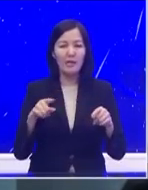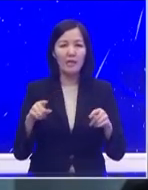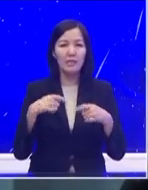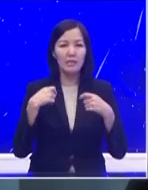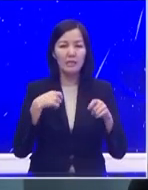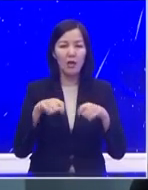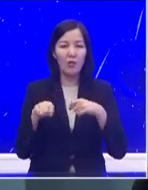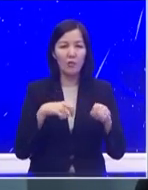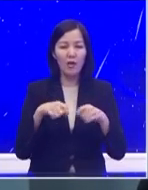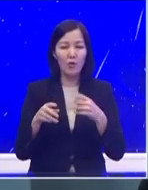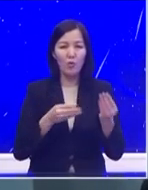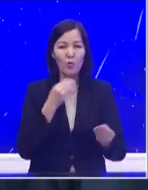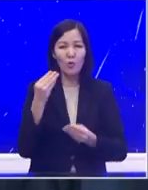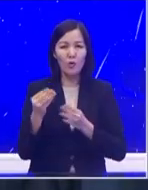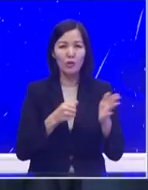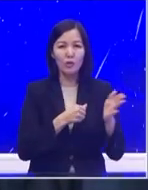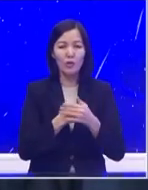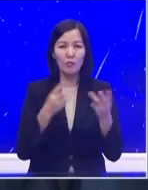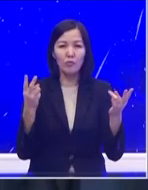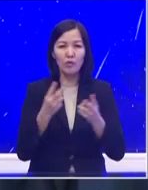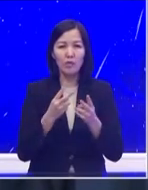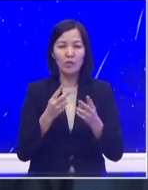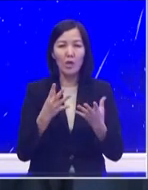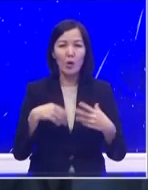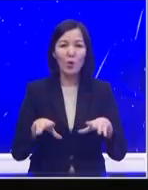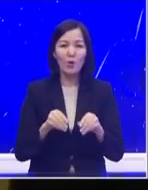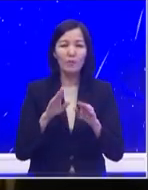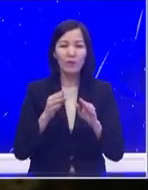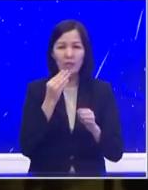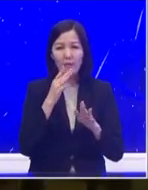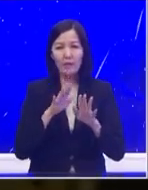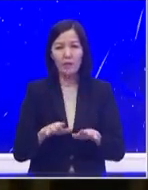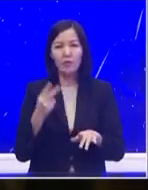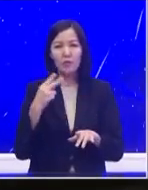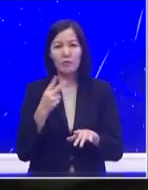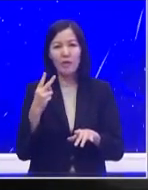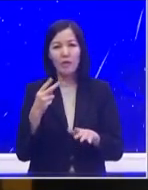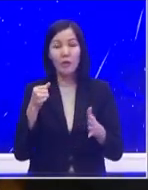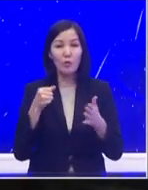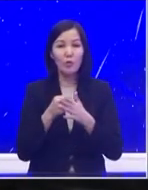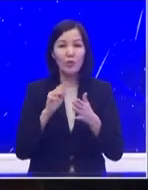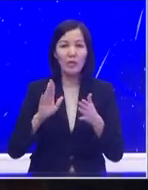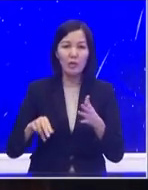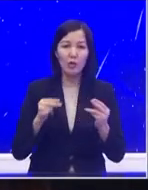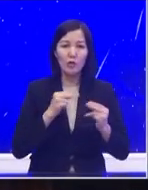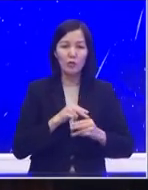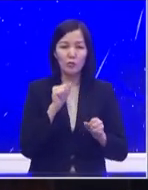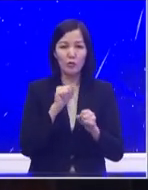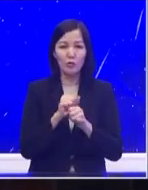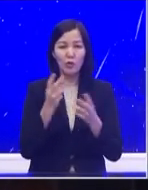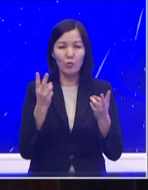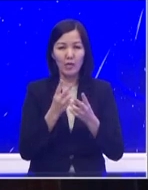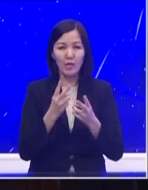және сауық орындары жабық тұруы. Ал қоғамдық тамақтану орындары 22:00-ден кейін жұмыстарын тоқтату